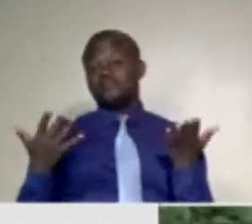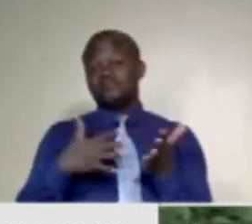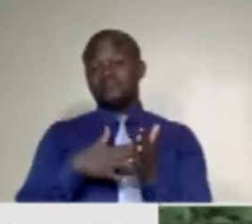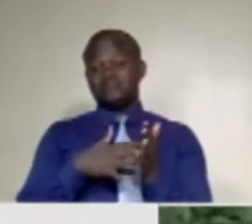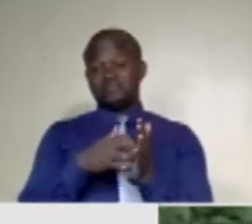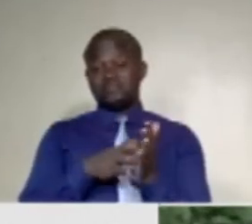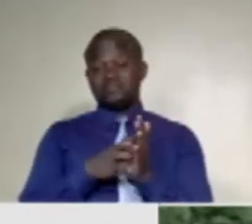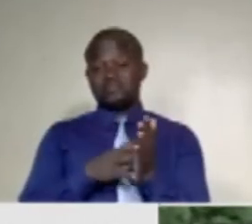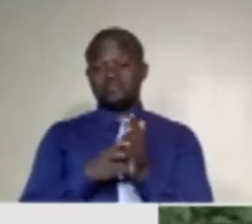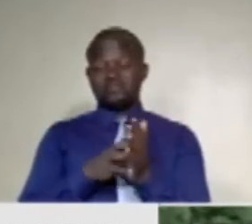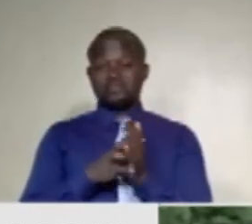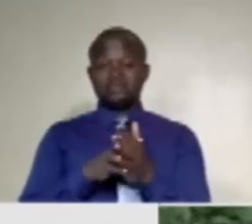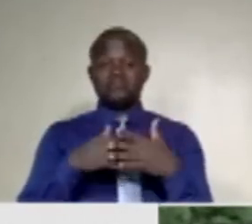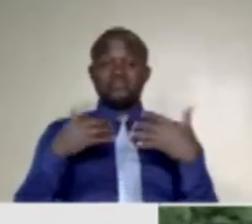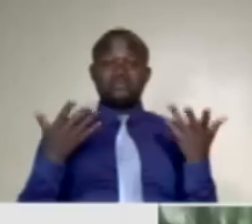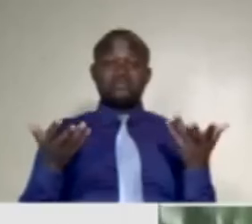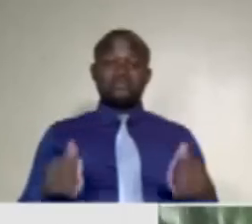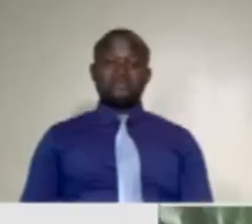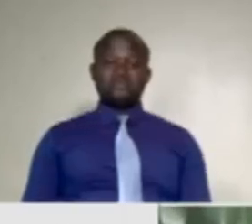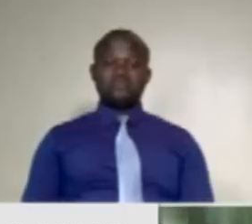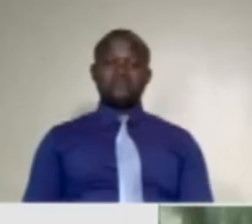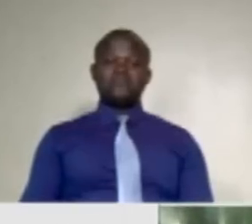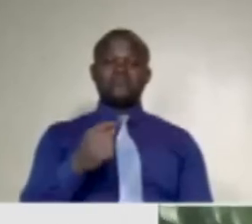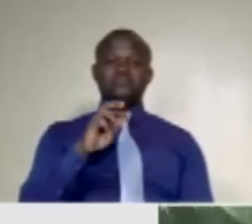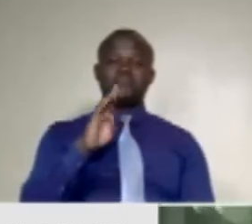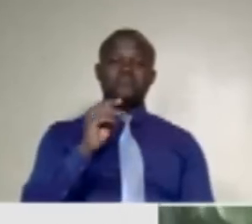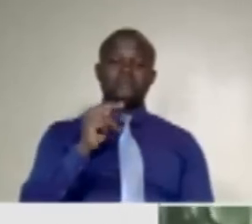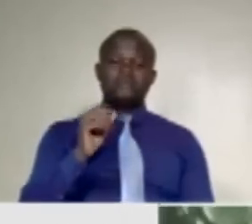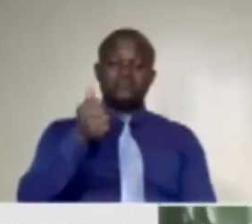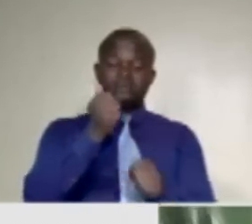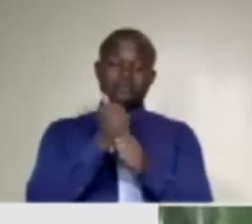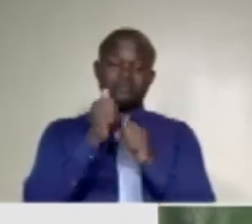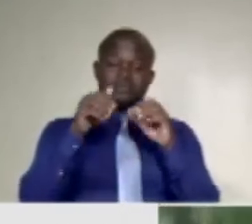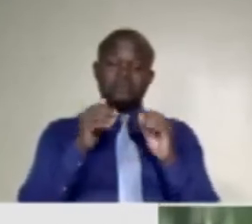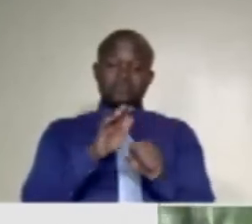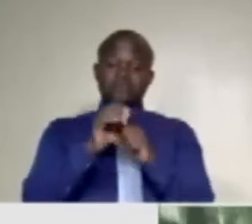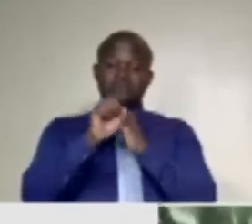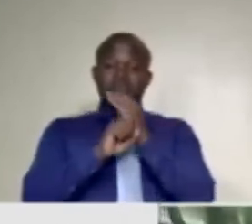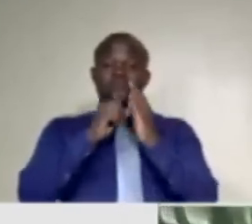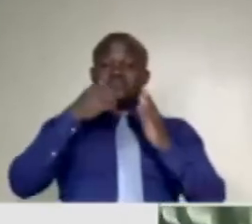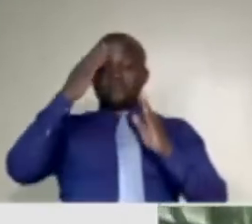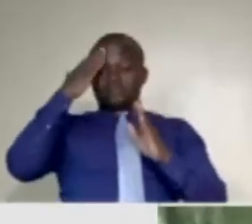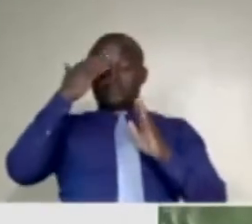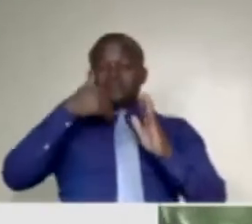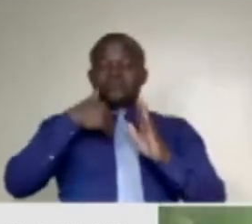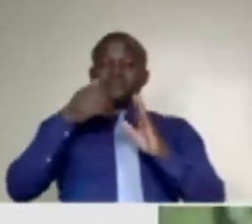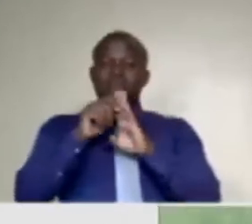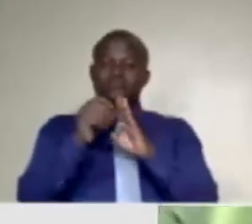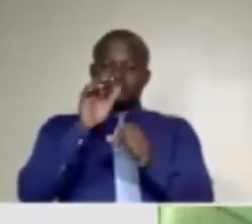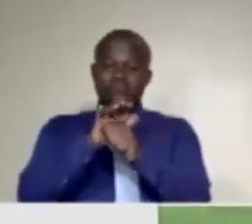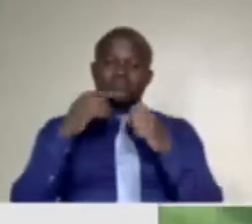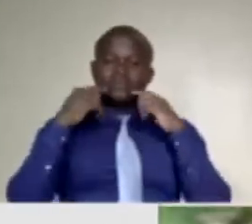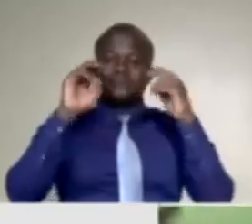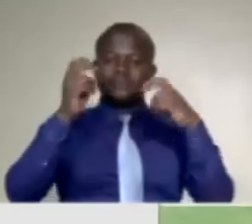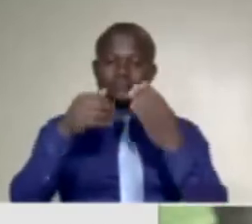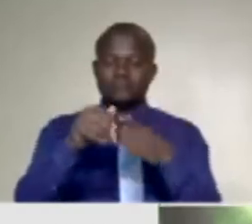intege nuko bimeje. Kirabiranya niyo mukozeho. Abahinzi benshi muri uyu murenge waruzwiho kugira ibitoki byinshi bavuga ko